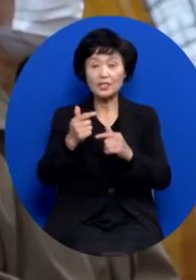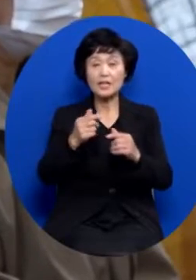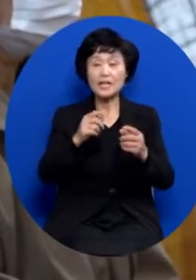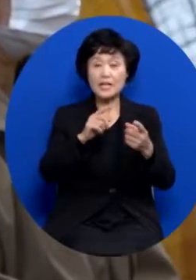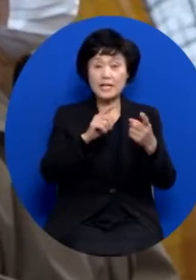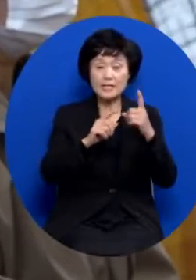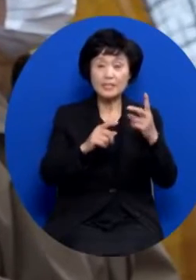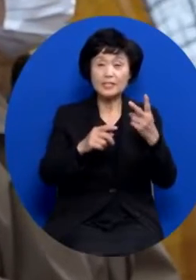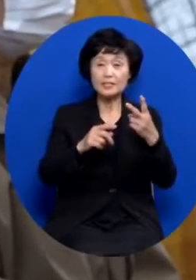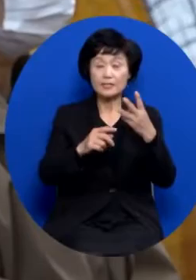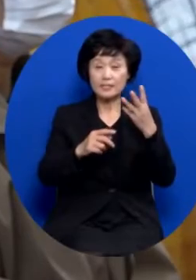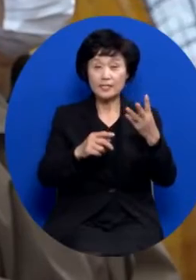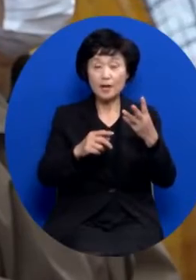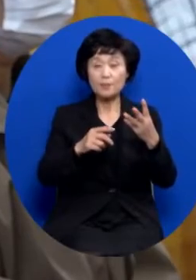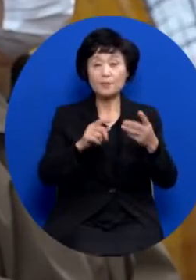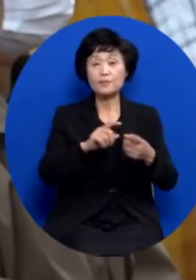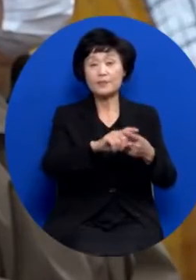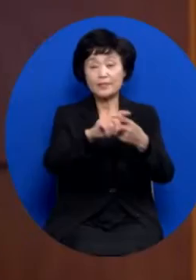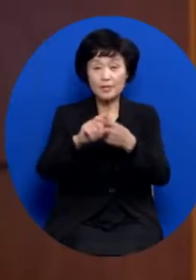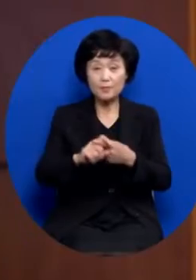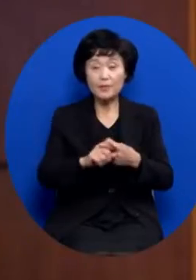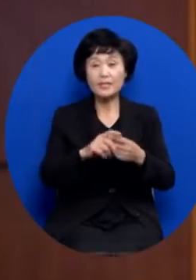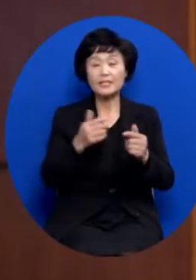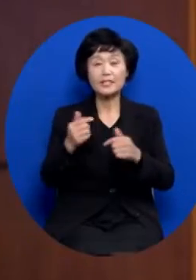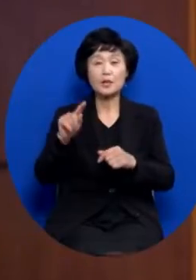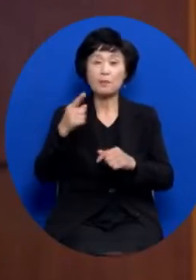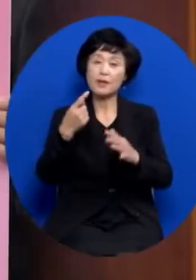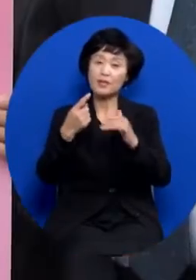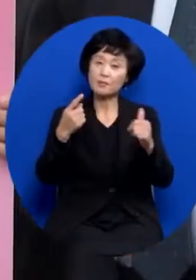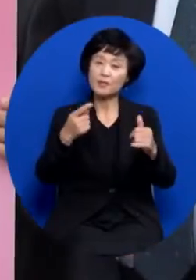삼남연회 목회자 및 평신도 등 100여 명이 참석했습니다.